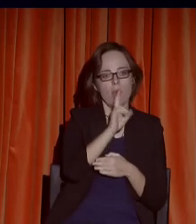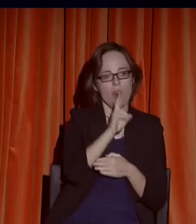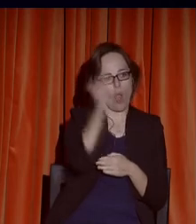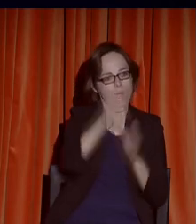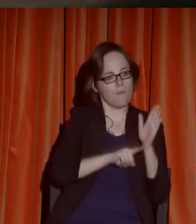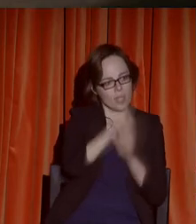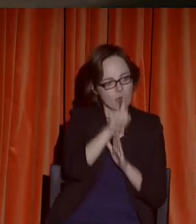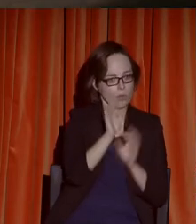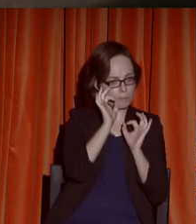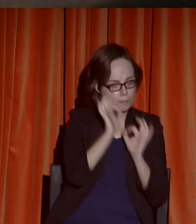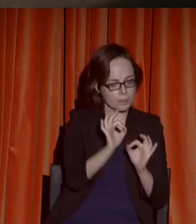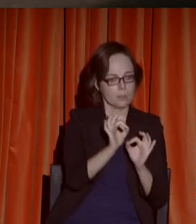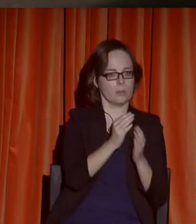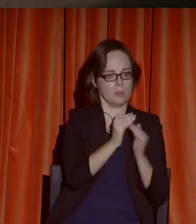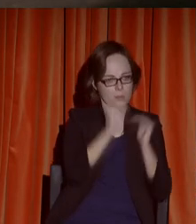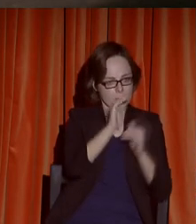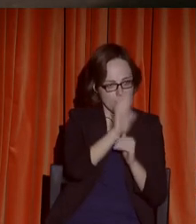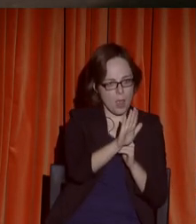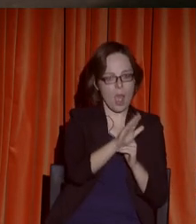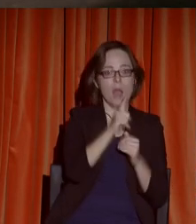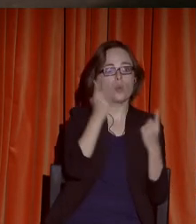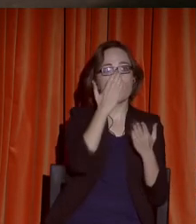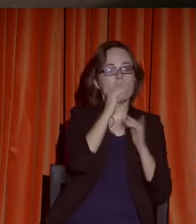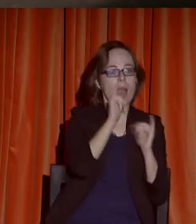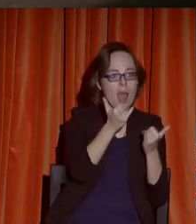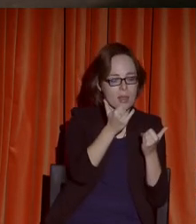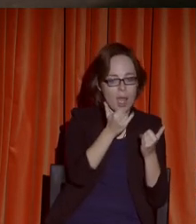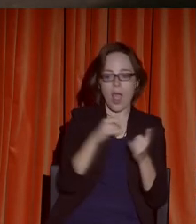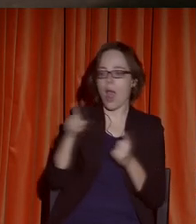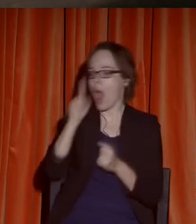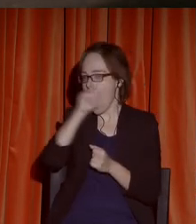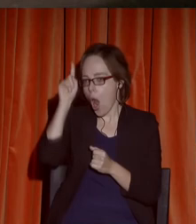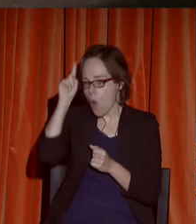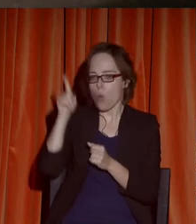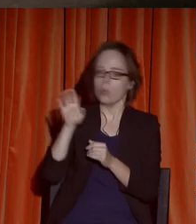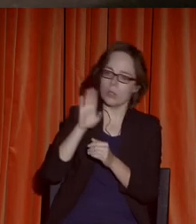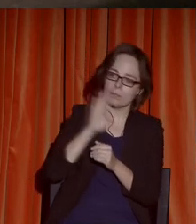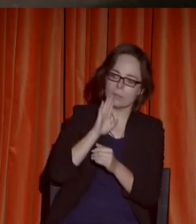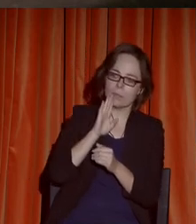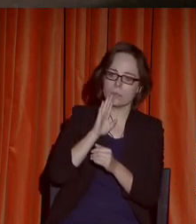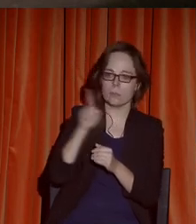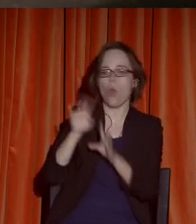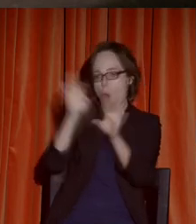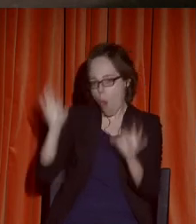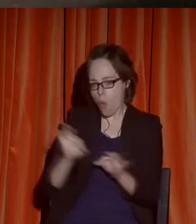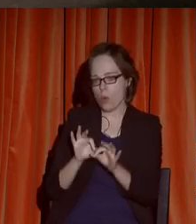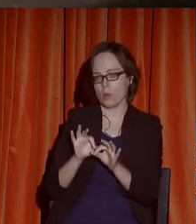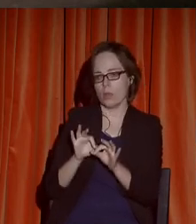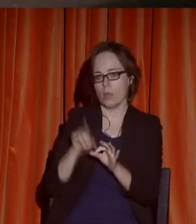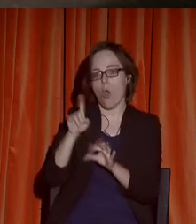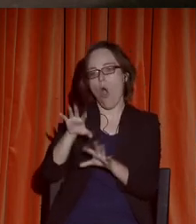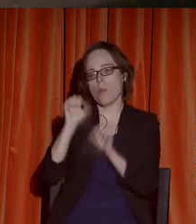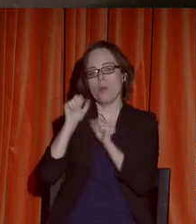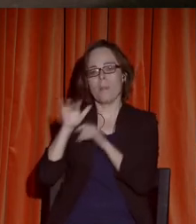dobrze wykształcona, dobrze zorientowana w sytuacji, a tak zwanym mass population, czyli ogólnie rzecz biorąc